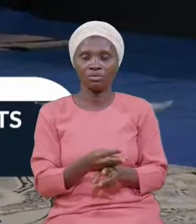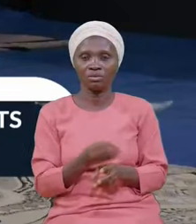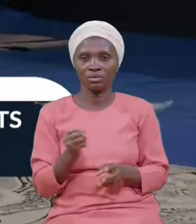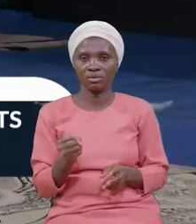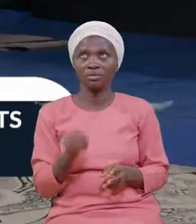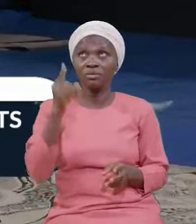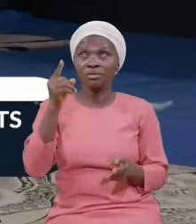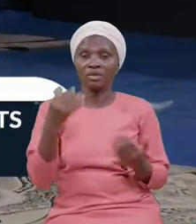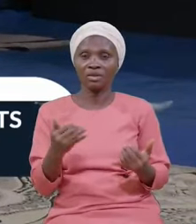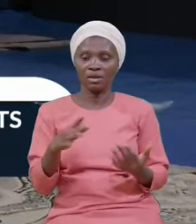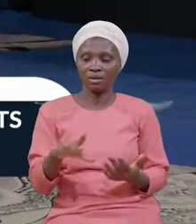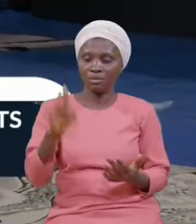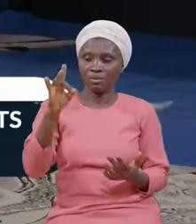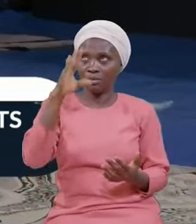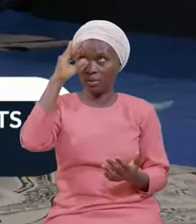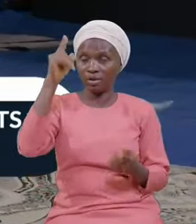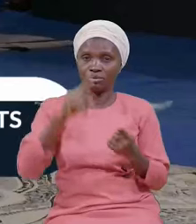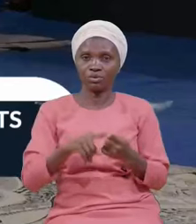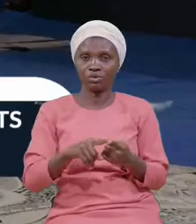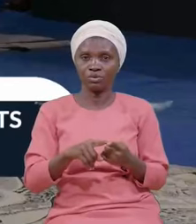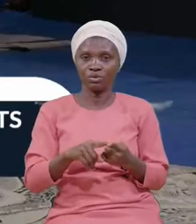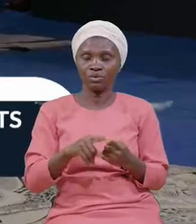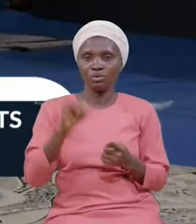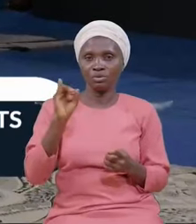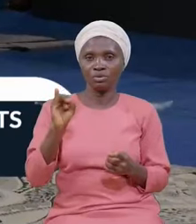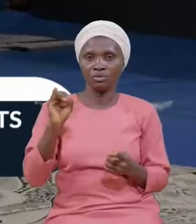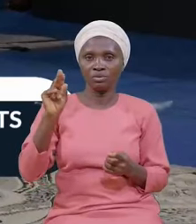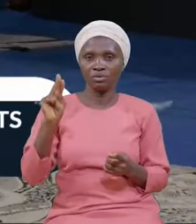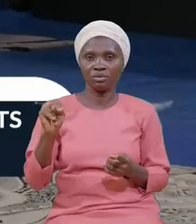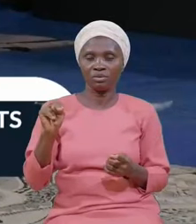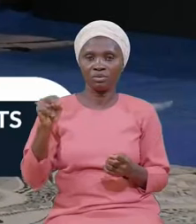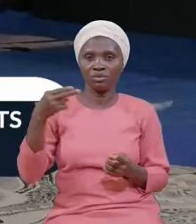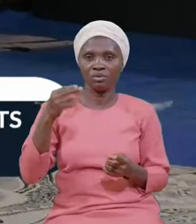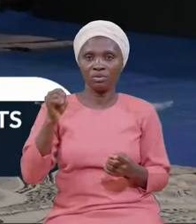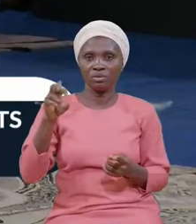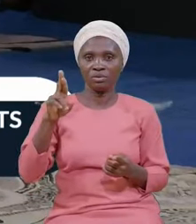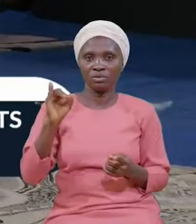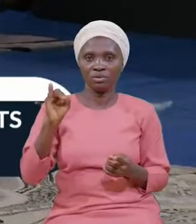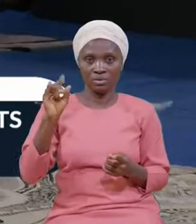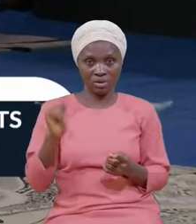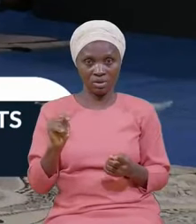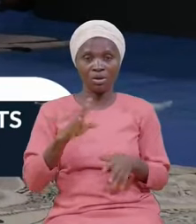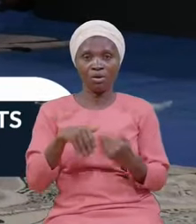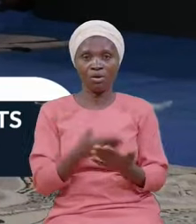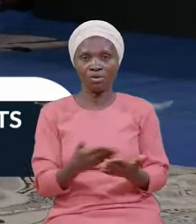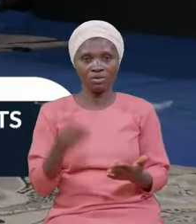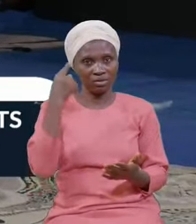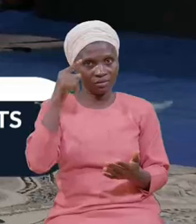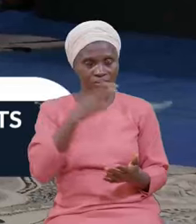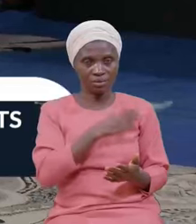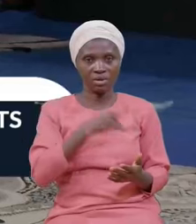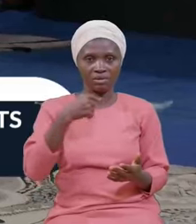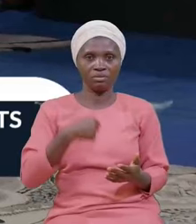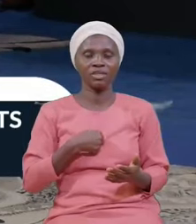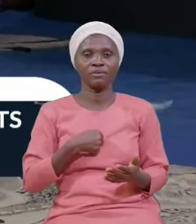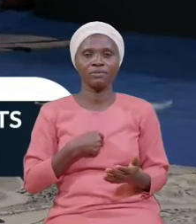établi pour hériter toutes choses, pour toi et pour moi. En Romains au chapitre 8, lisons le verset